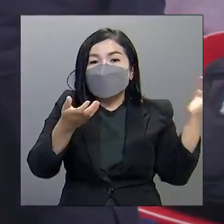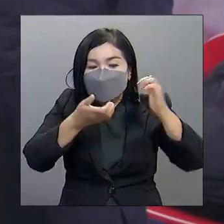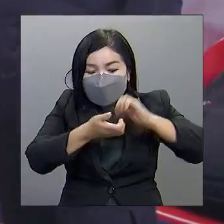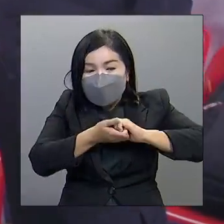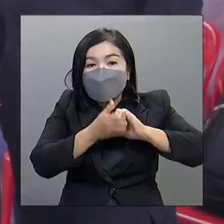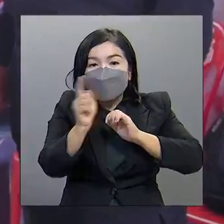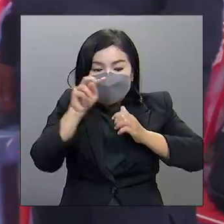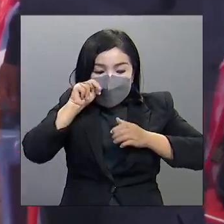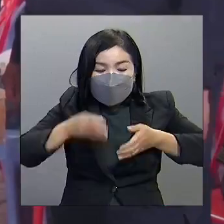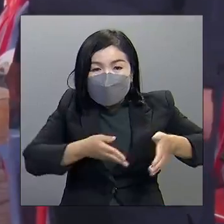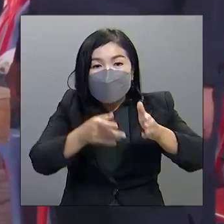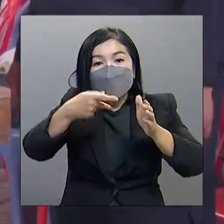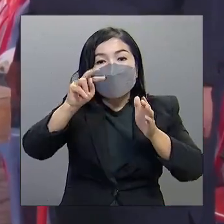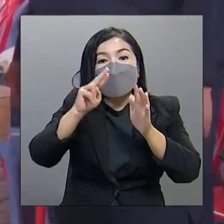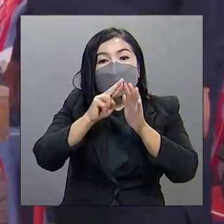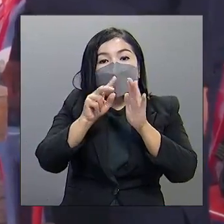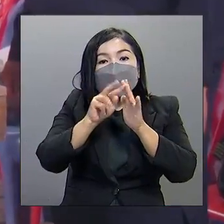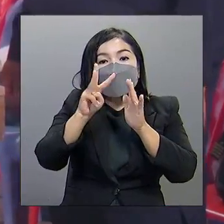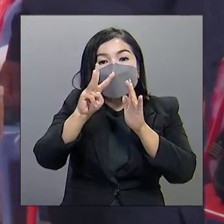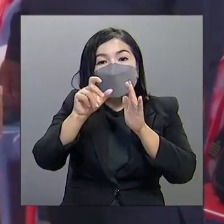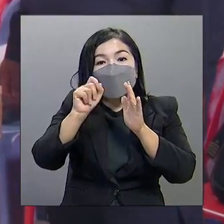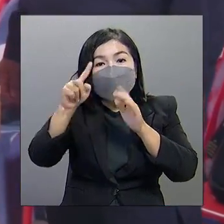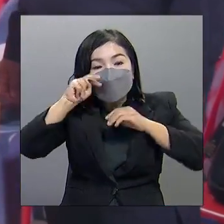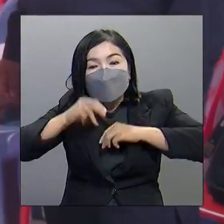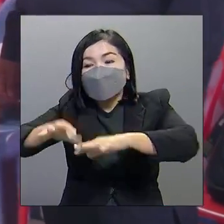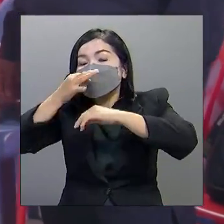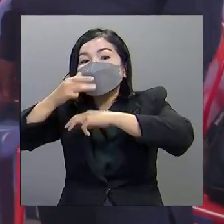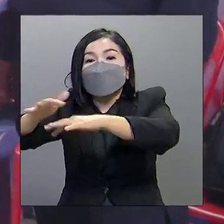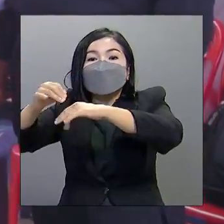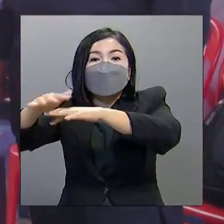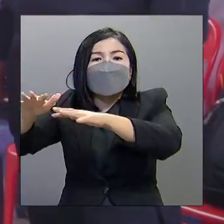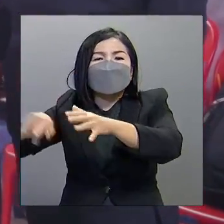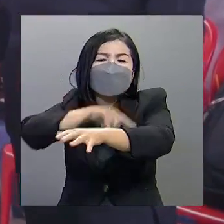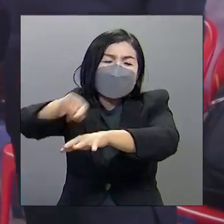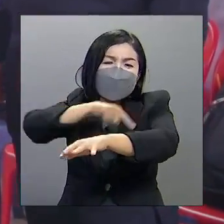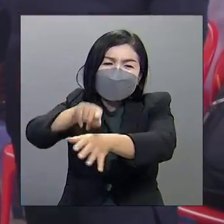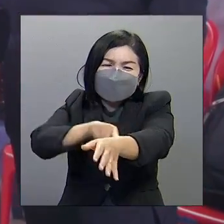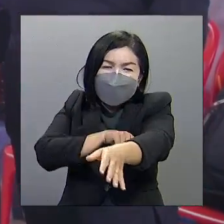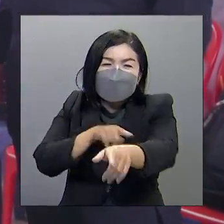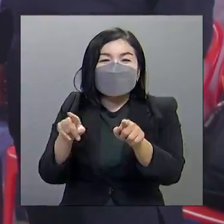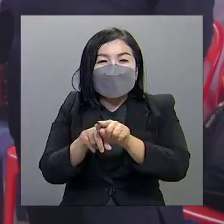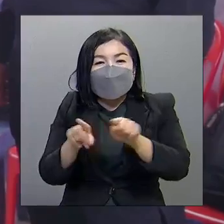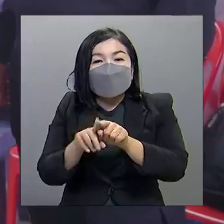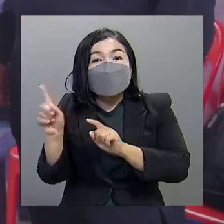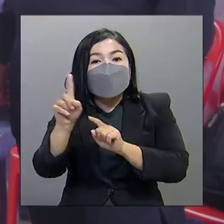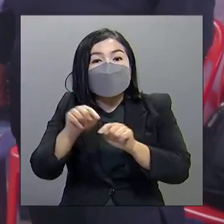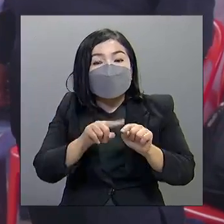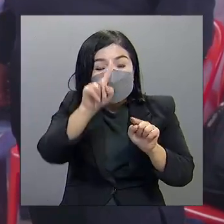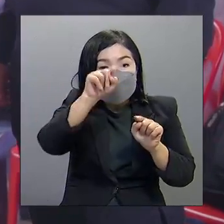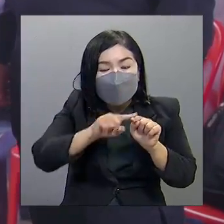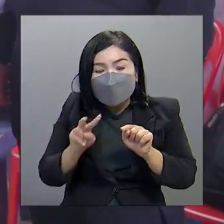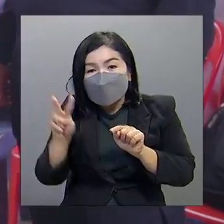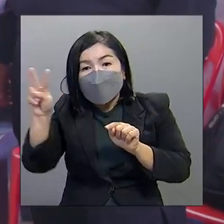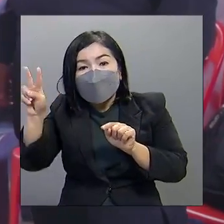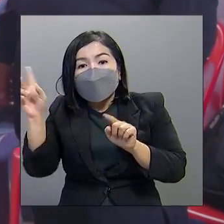ศเนี่ยนะครับไปออกนะครับที่แม่น้ำบางประกงแต่ก็ทำได้ช้าอยู่อีกทางนึงเนี่ยเขาก็จะผลักน้ำนะครับจะ